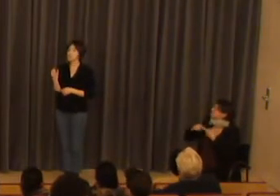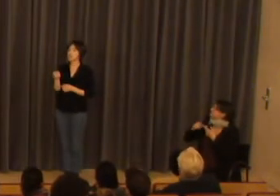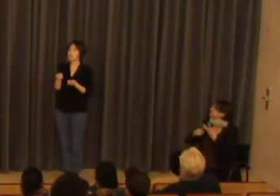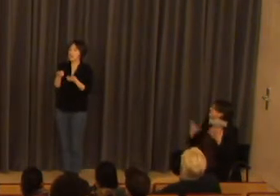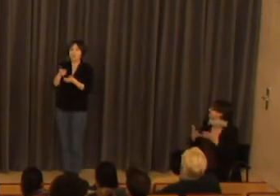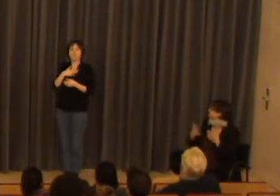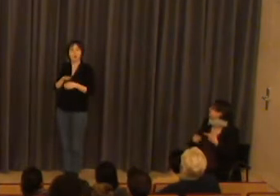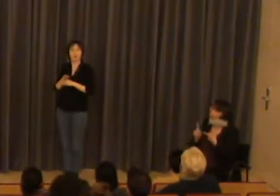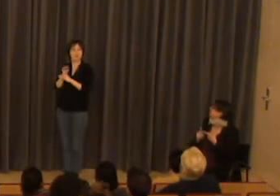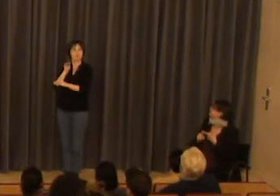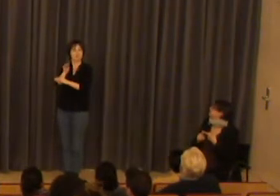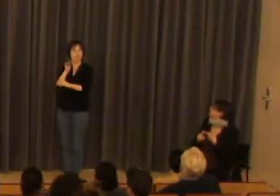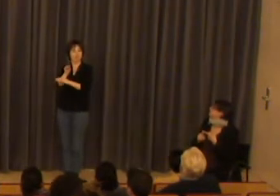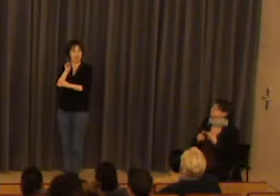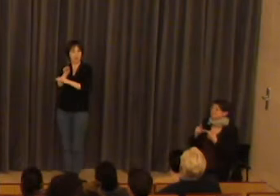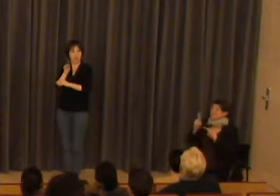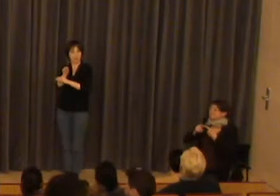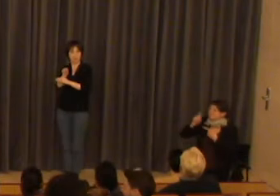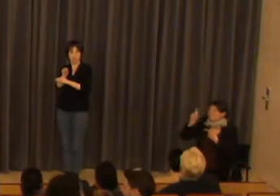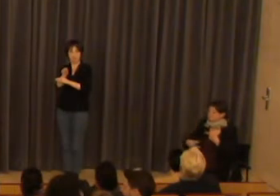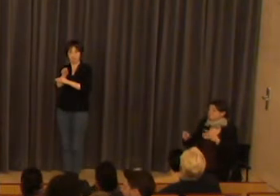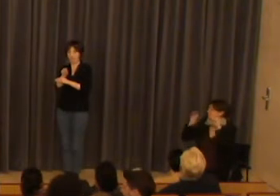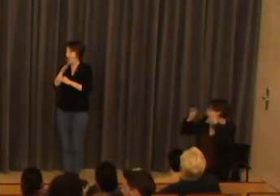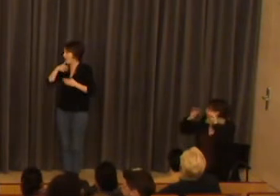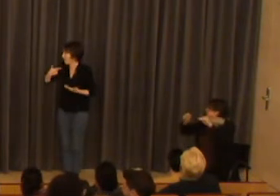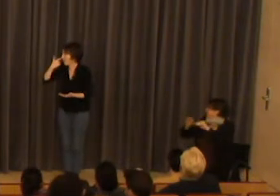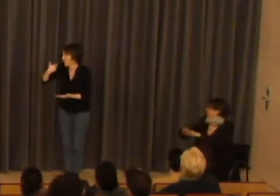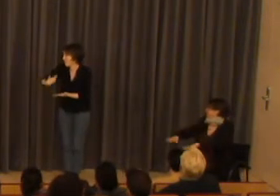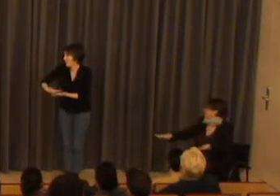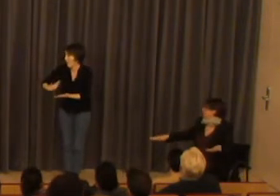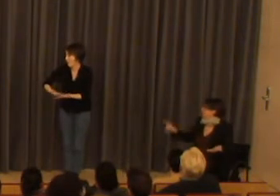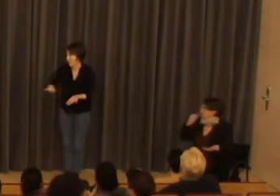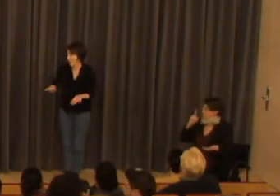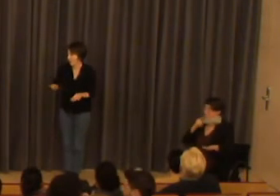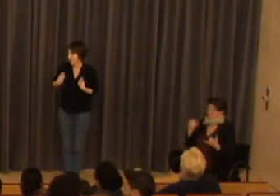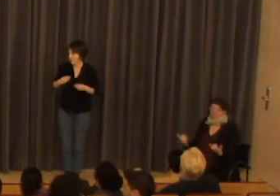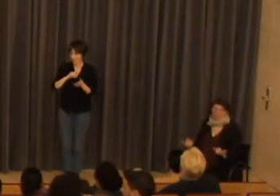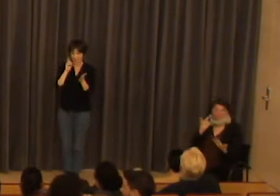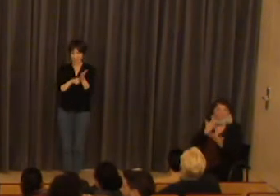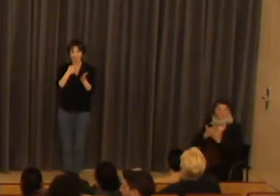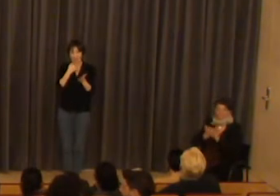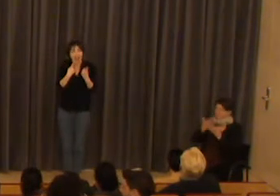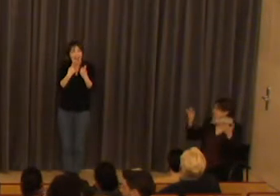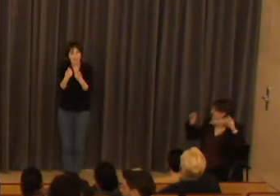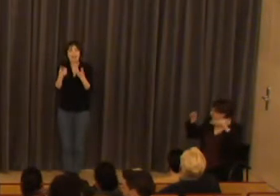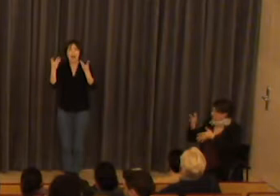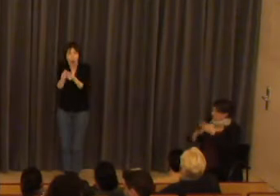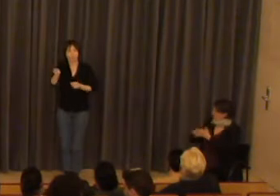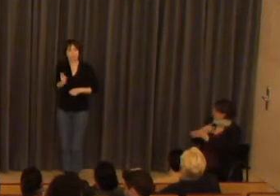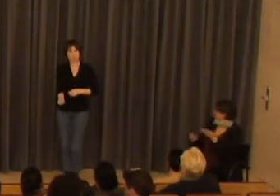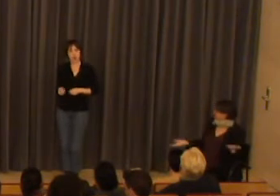com ja s'ensenya, i aquí és una demostració, el fet que la mateixa llei requereix que es formin professionals